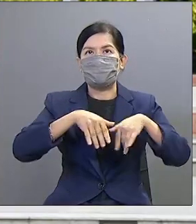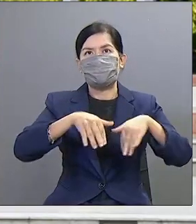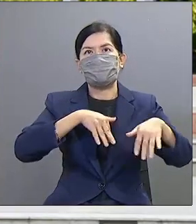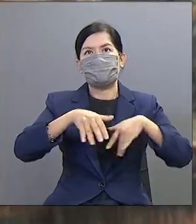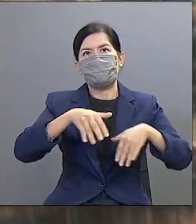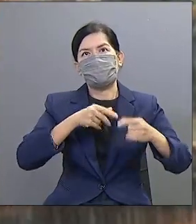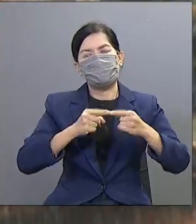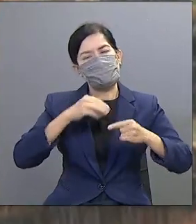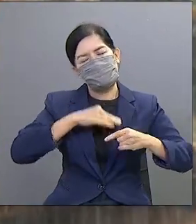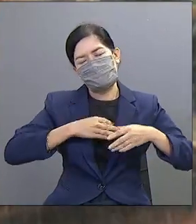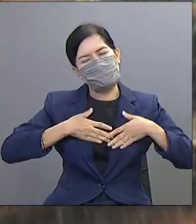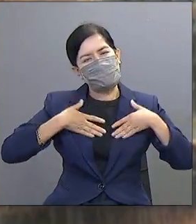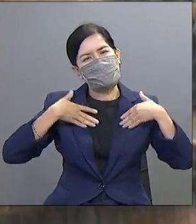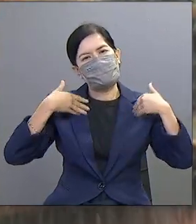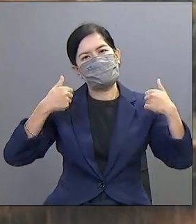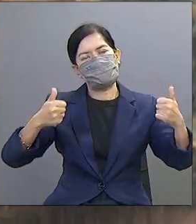าพดีนะครับ